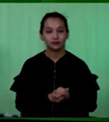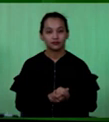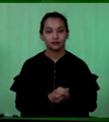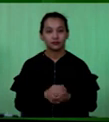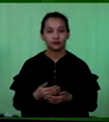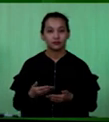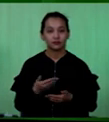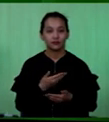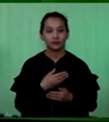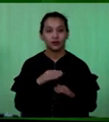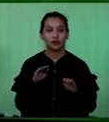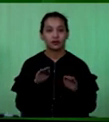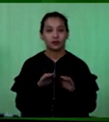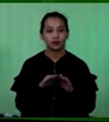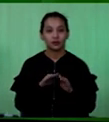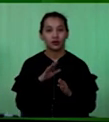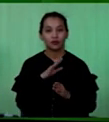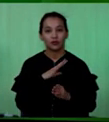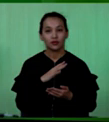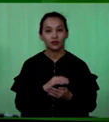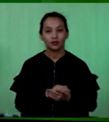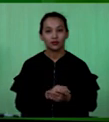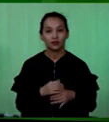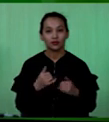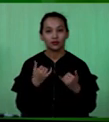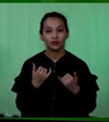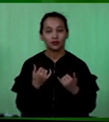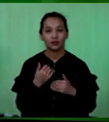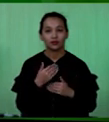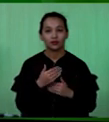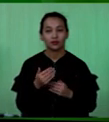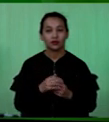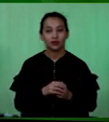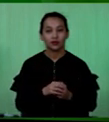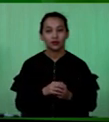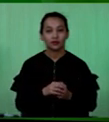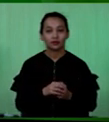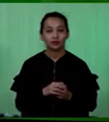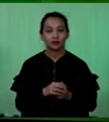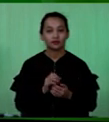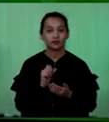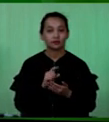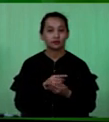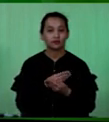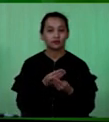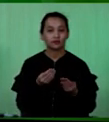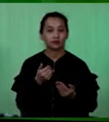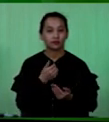Biz bularni taqqoslab oldik. Ana endi sizga bir mantiqiy topshiriqni